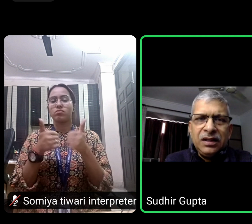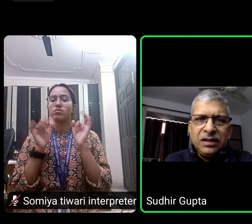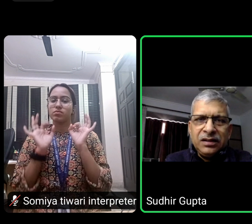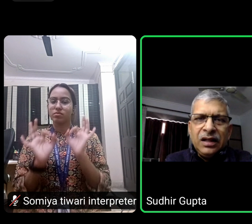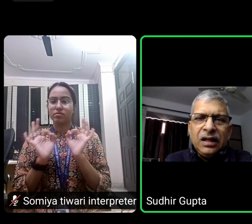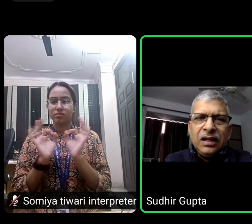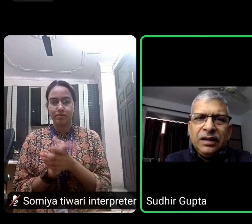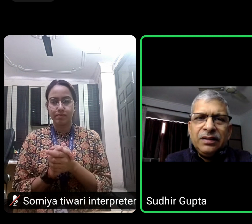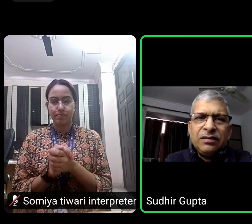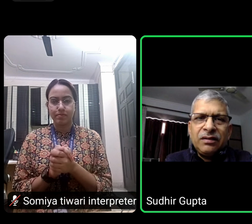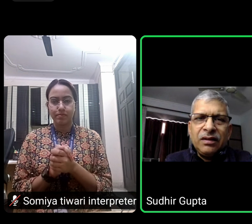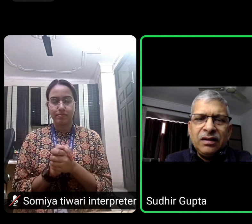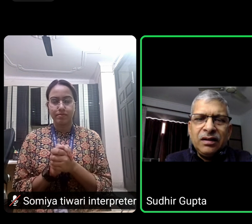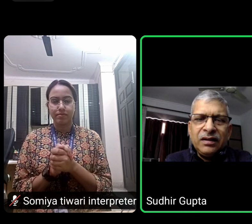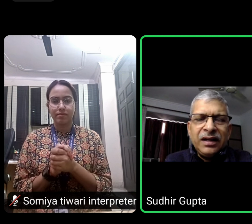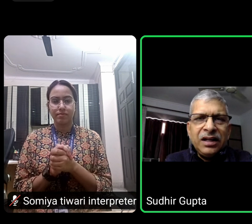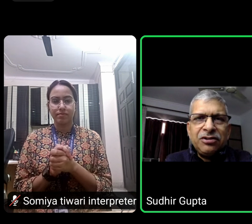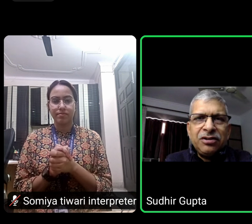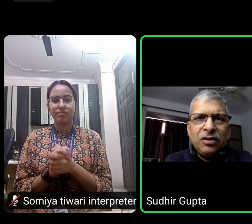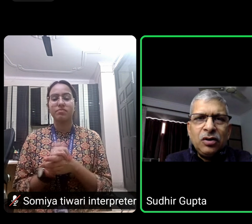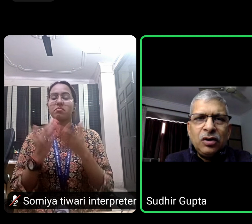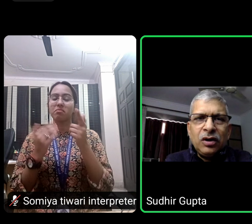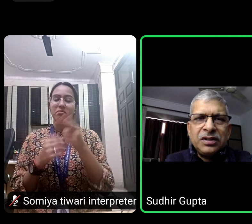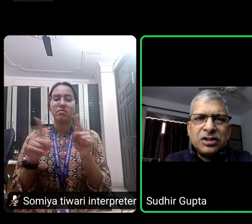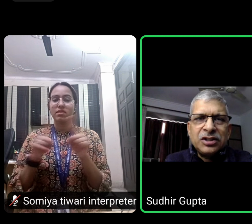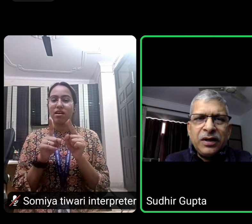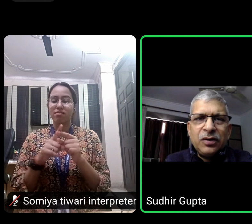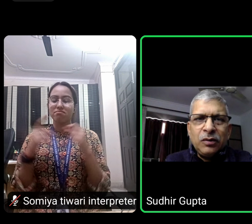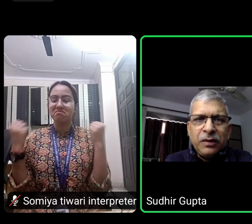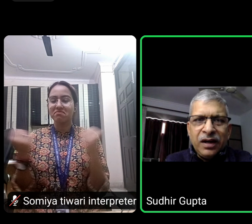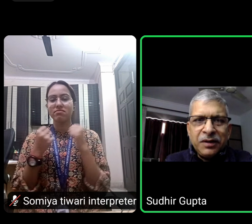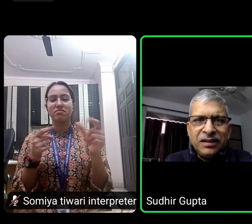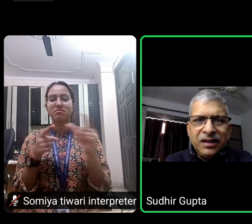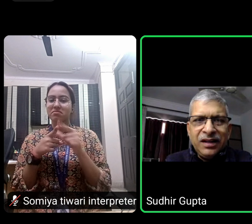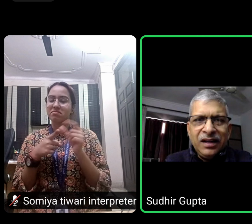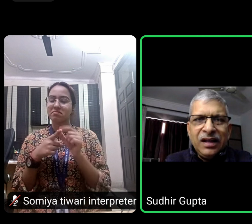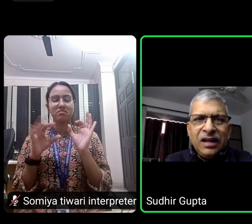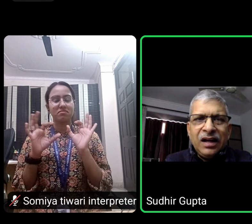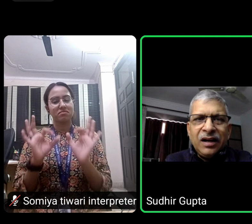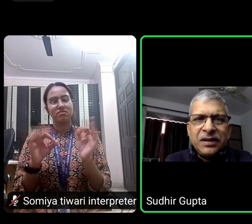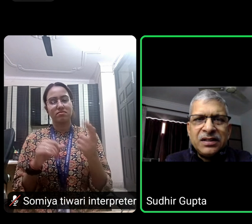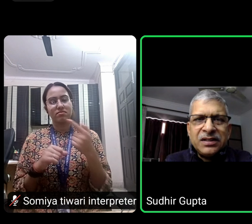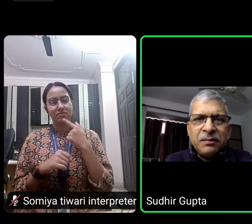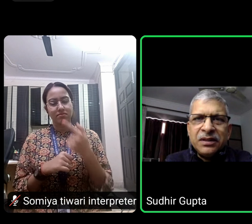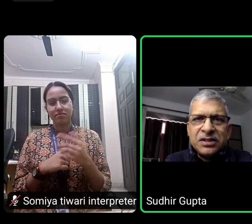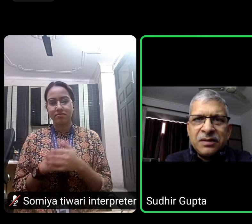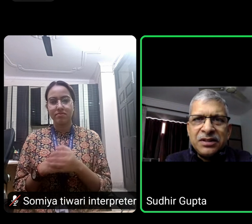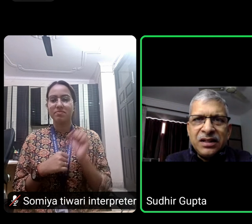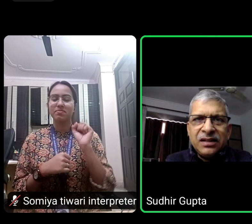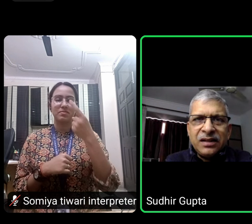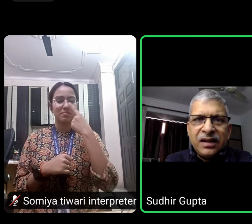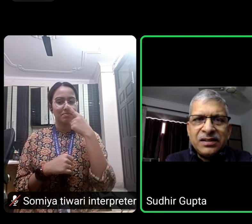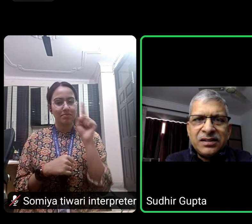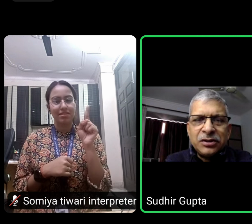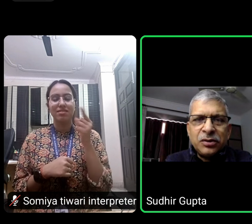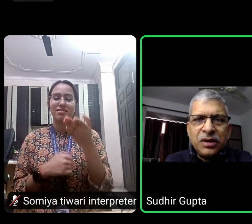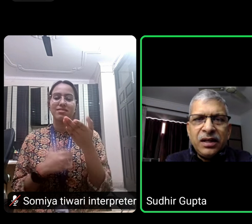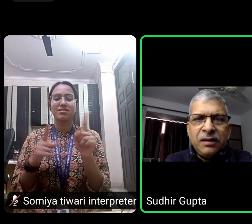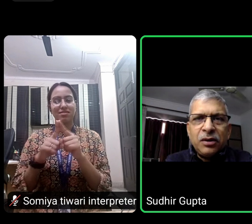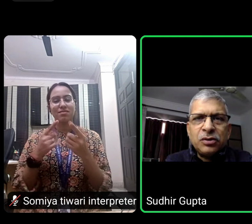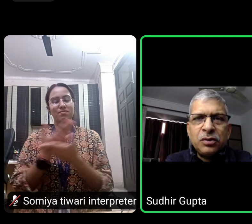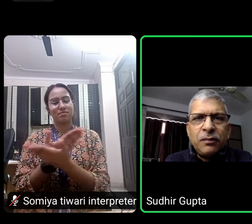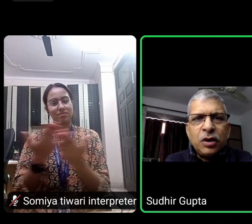आपकी इस डेडिकेशन को और जज्बे को प्रणाम करते हैं। आपके जैसी मदर्स हमें चाहिए सारे ऐसे